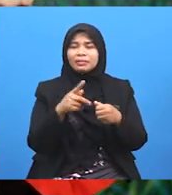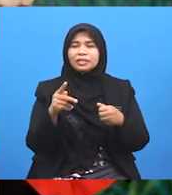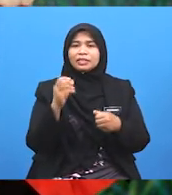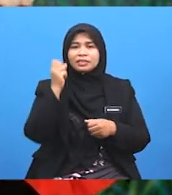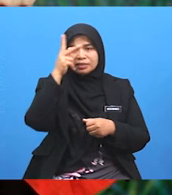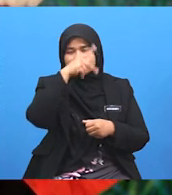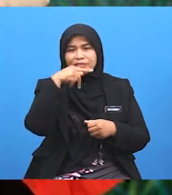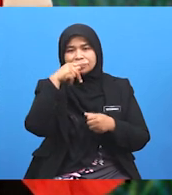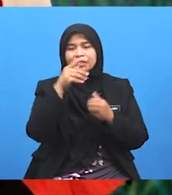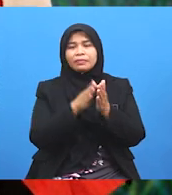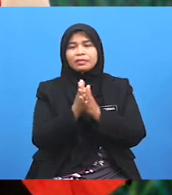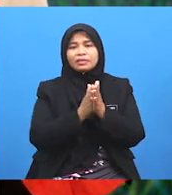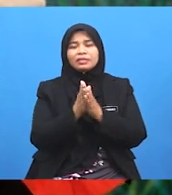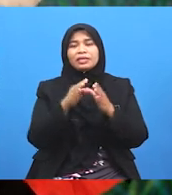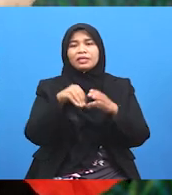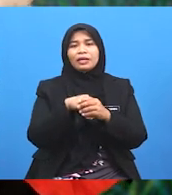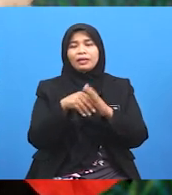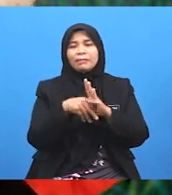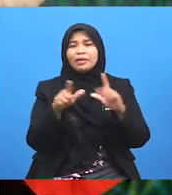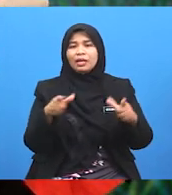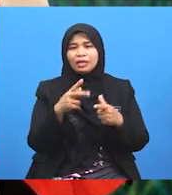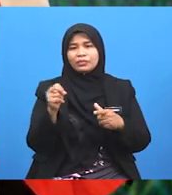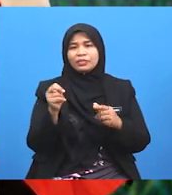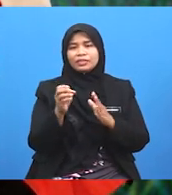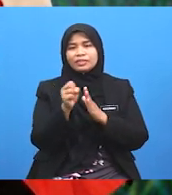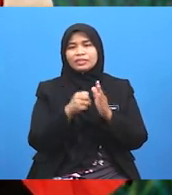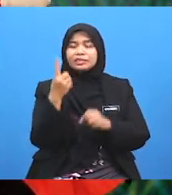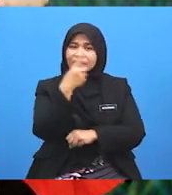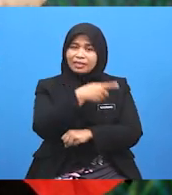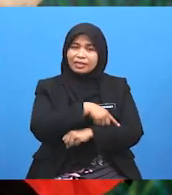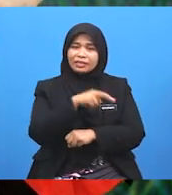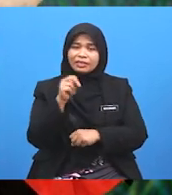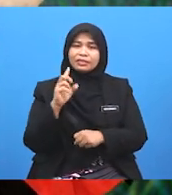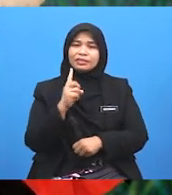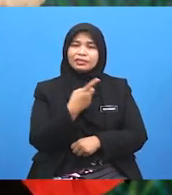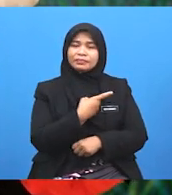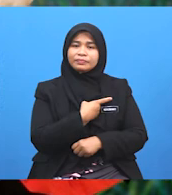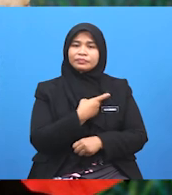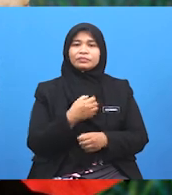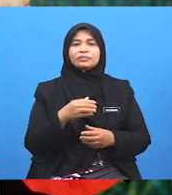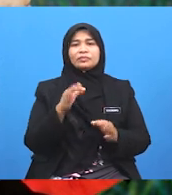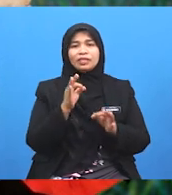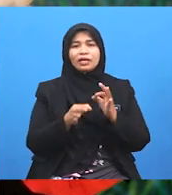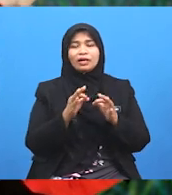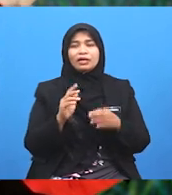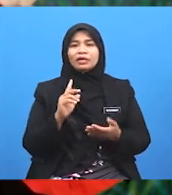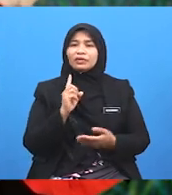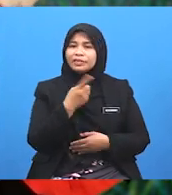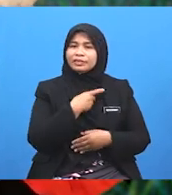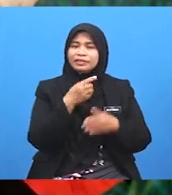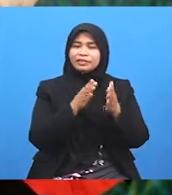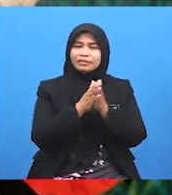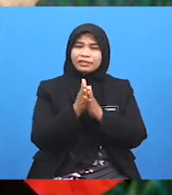sikap kerajinan dalam perlakuan seharian kita. Ingat, sekiranya kita